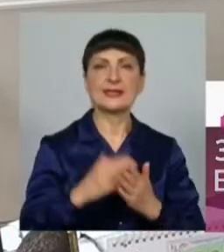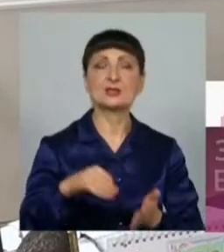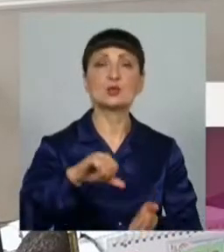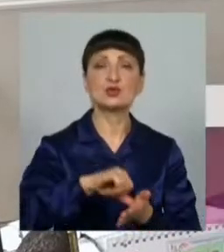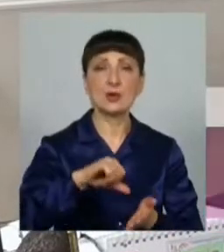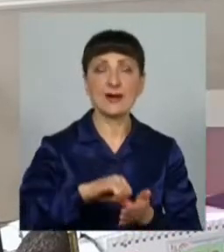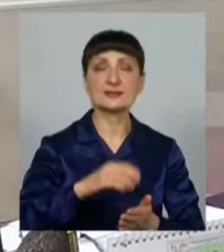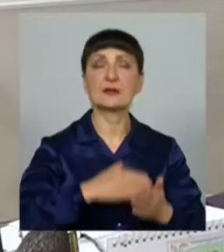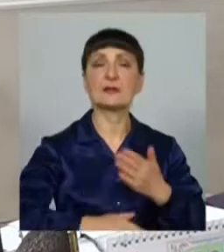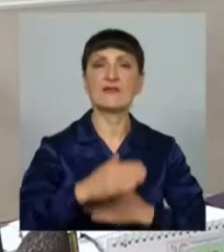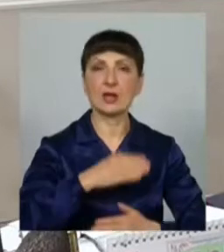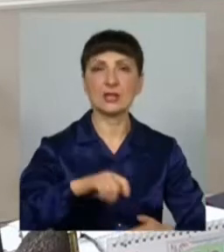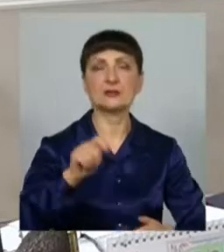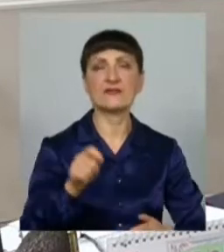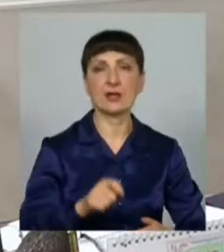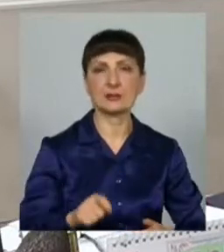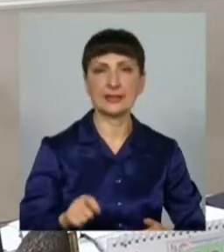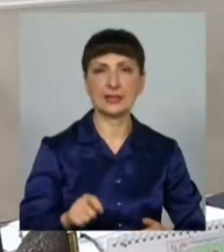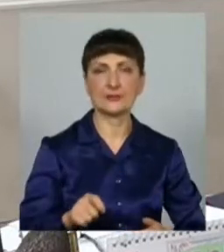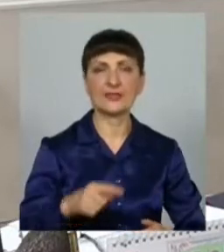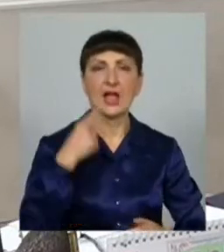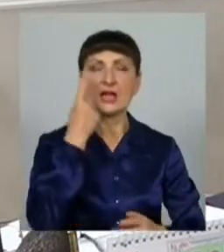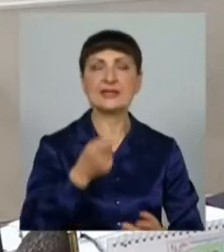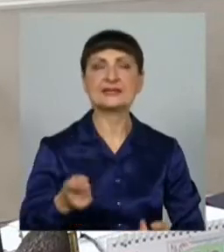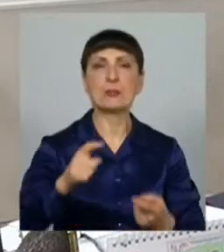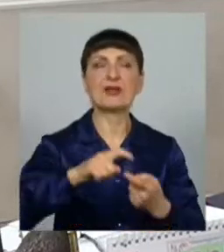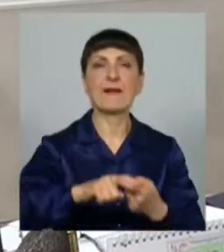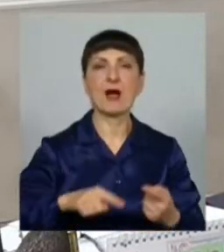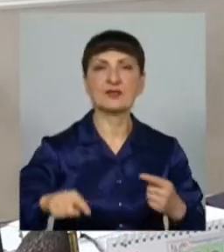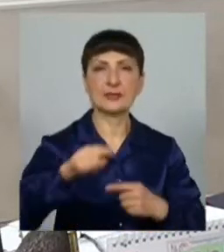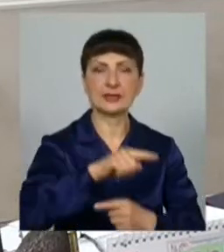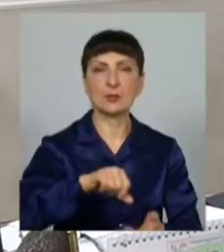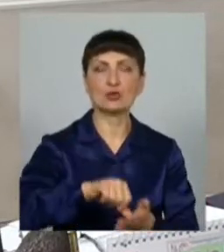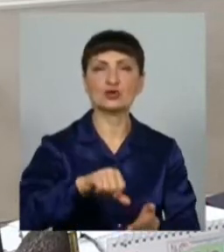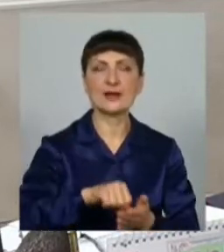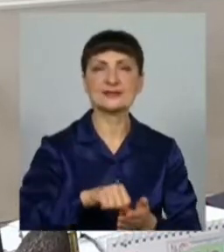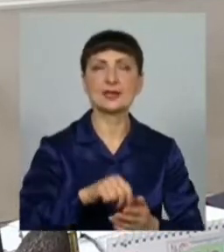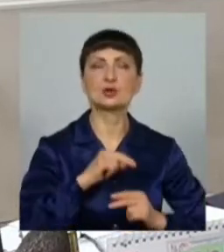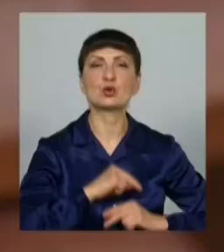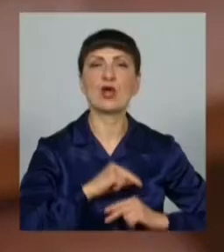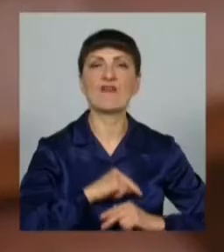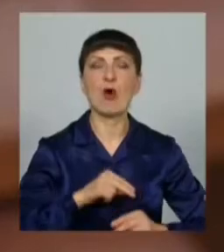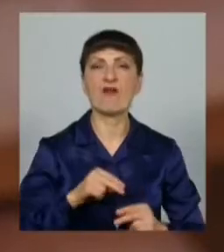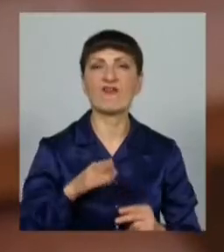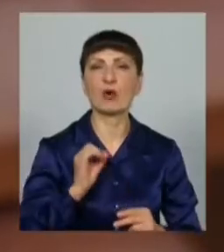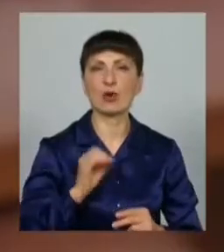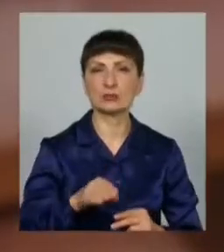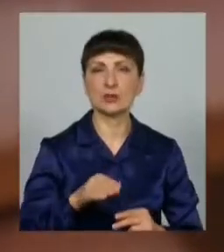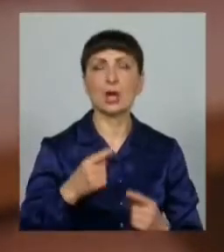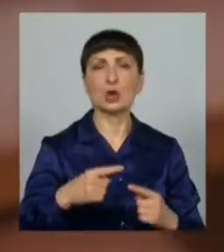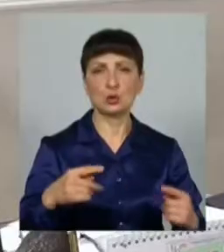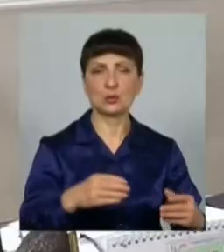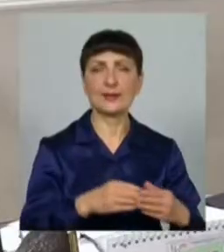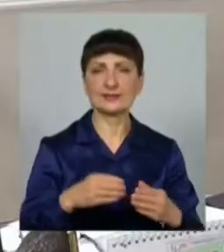участники, инвалиды ВОВ, лица, приравненные к ним, участники трудового фронта и другим категориям. Уже